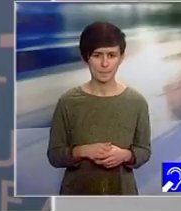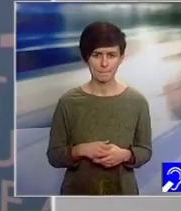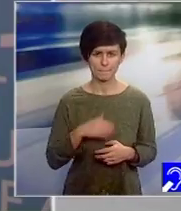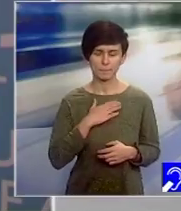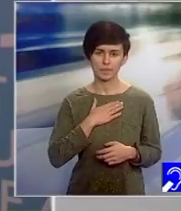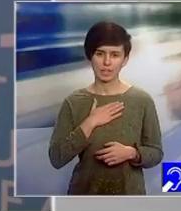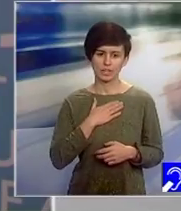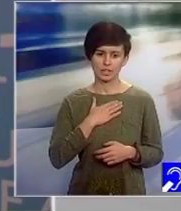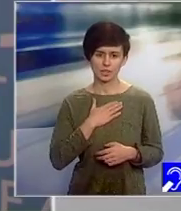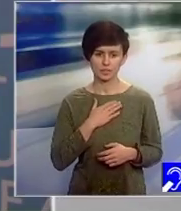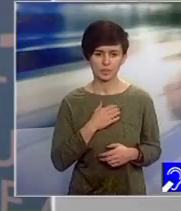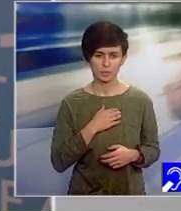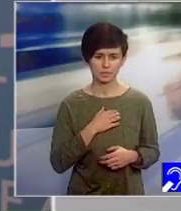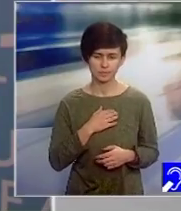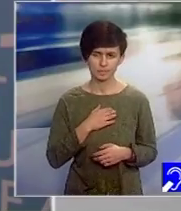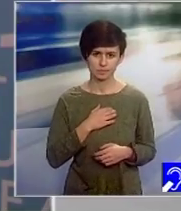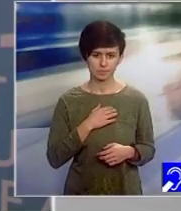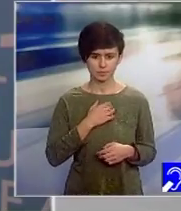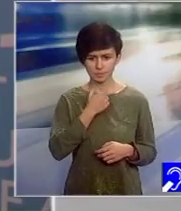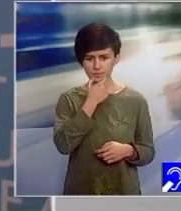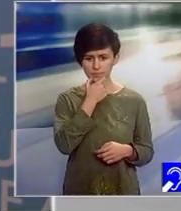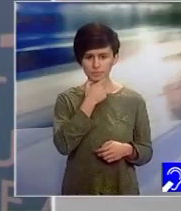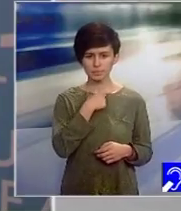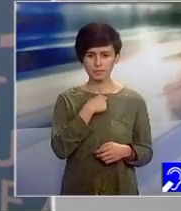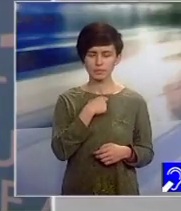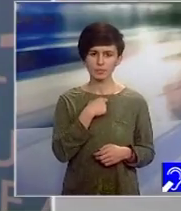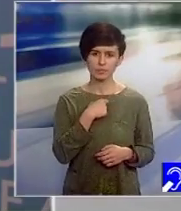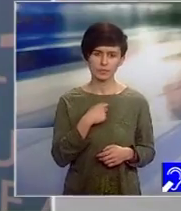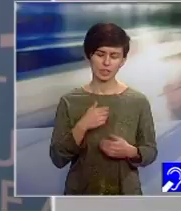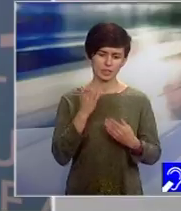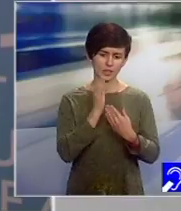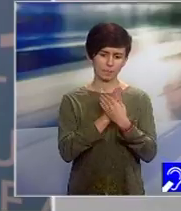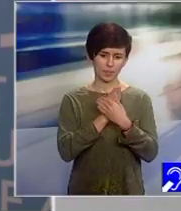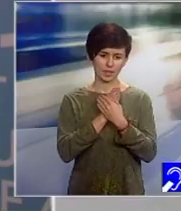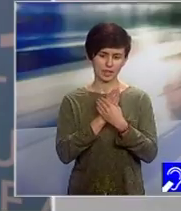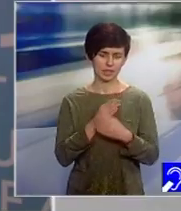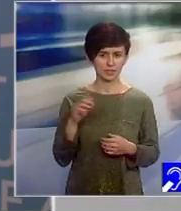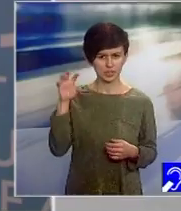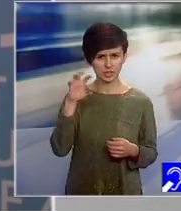avem cea mai veche arhivă din Ardeal,